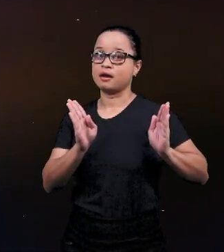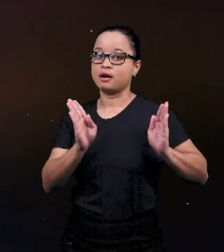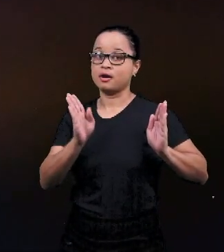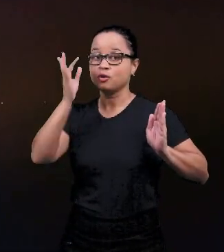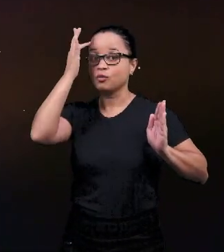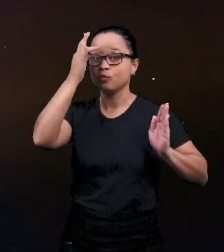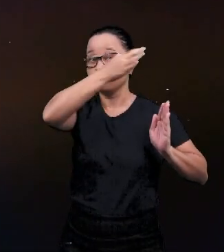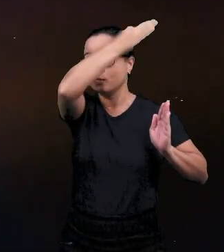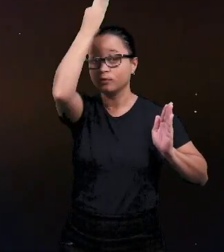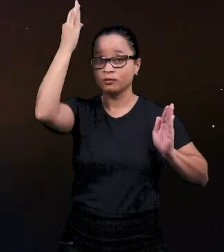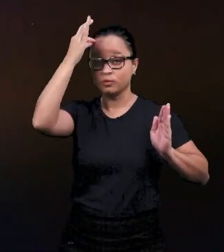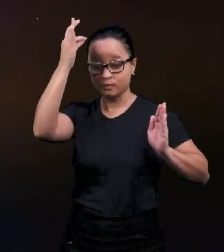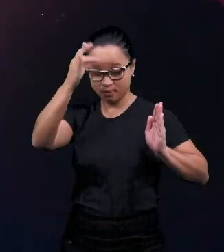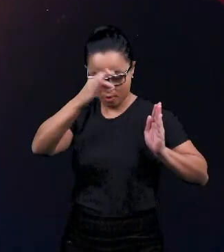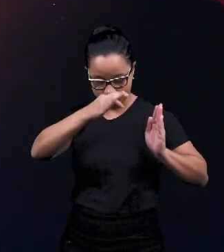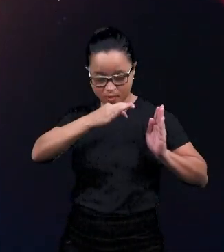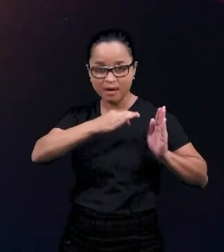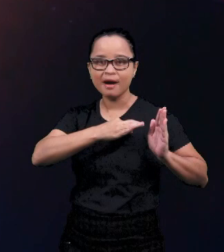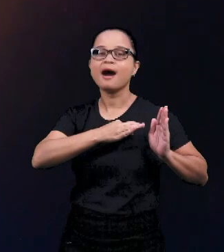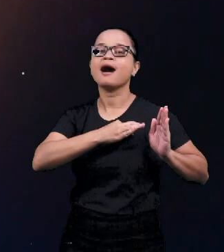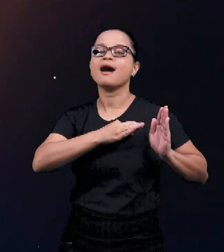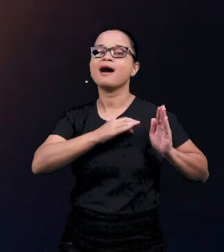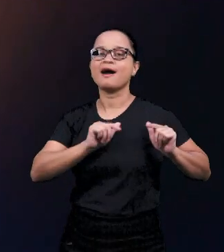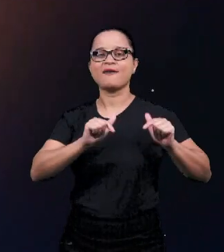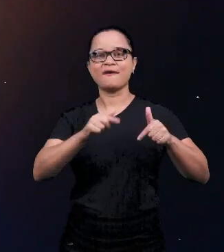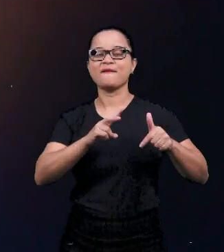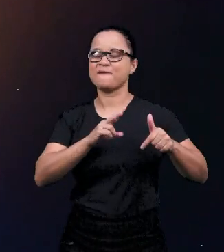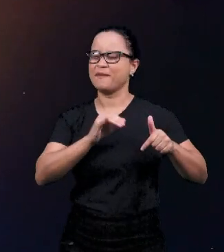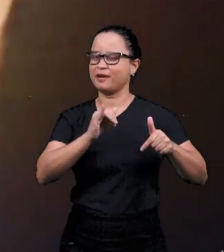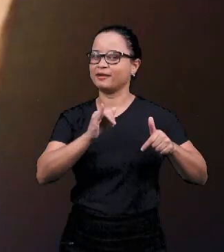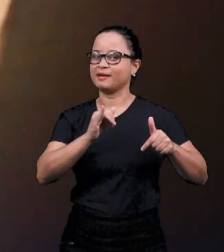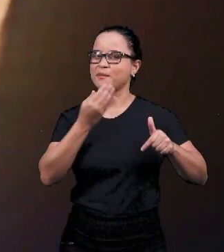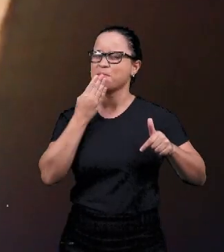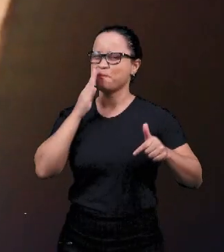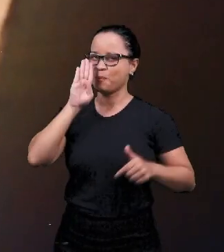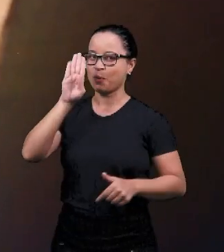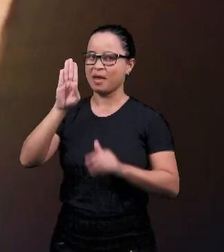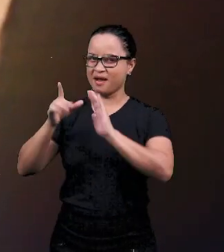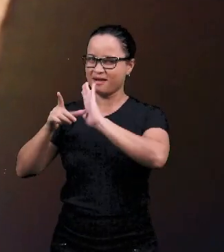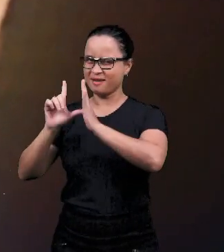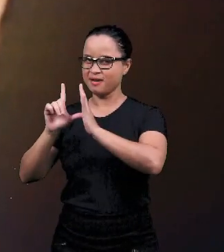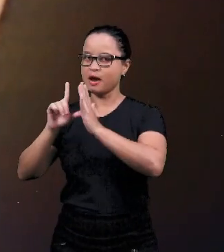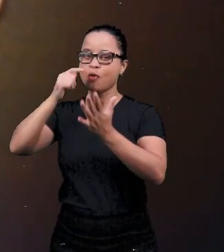откроешь, я войду и исполню обетование мое.